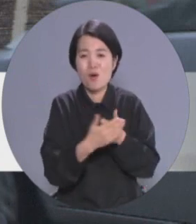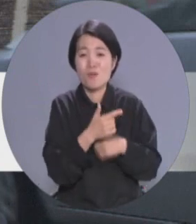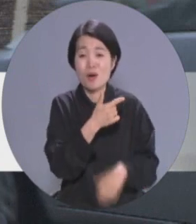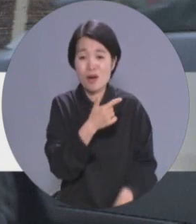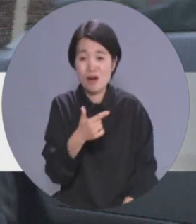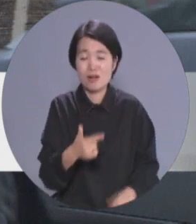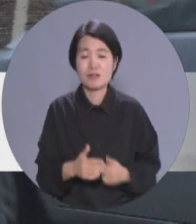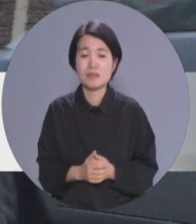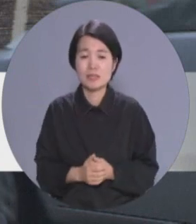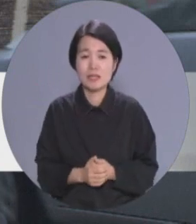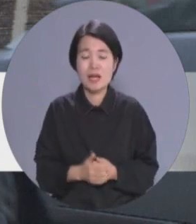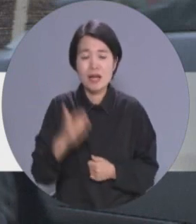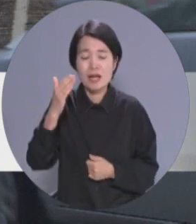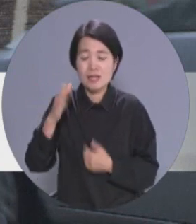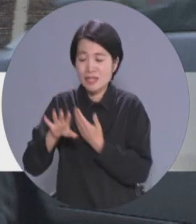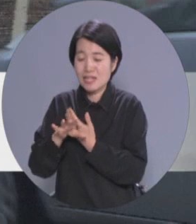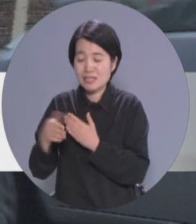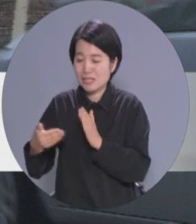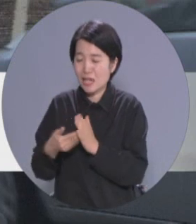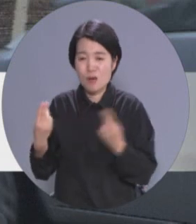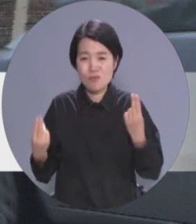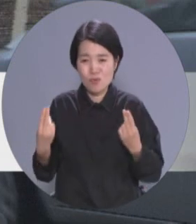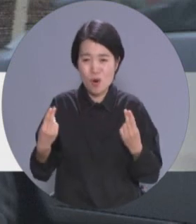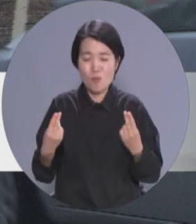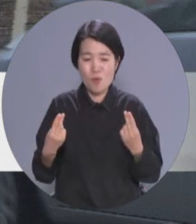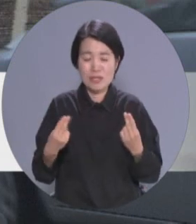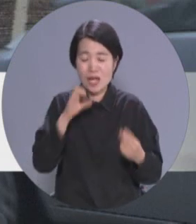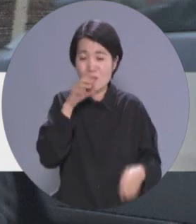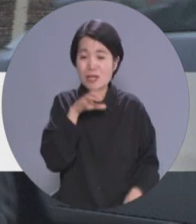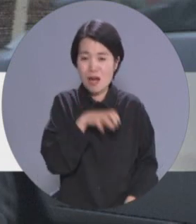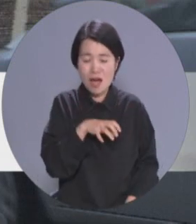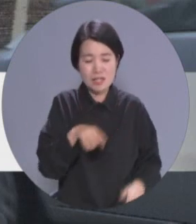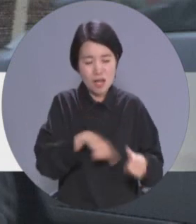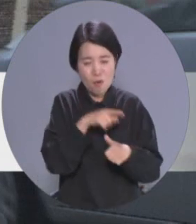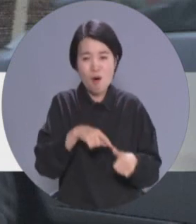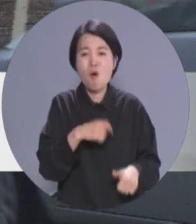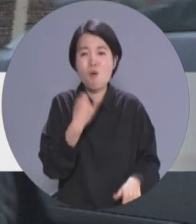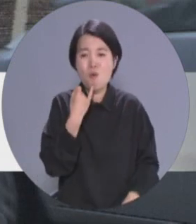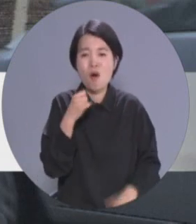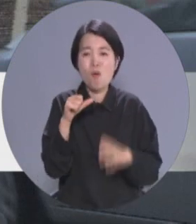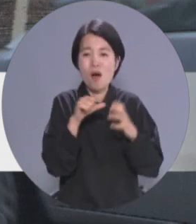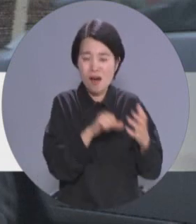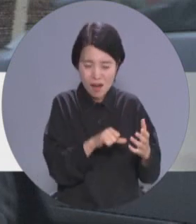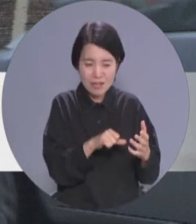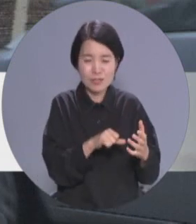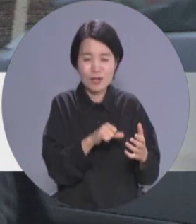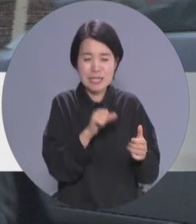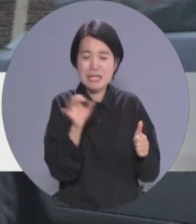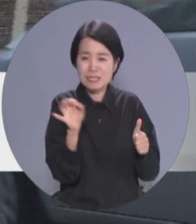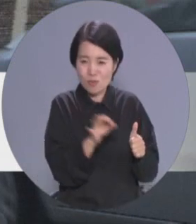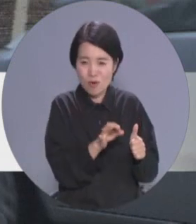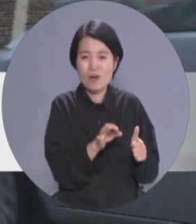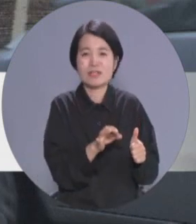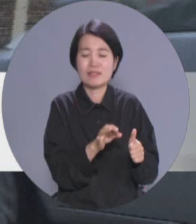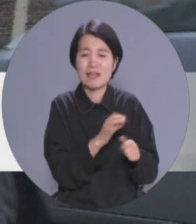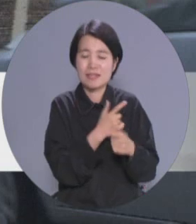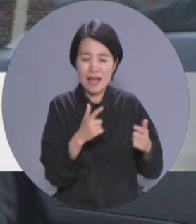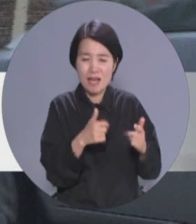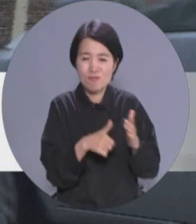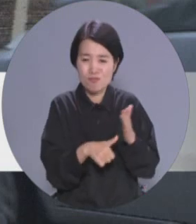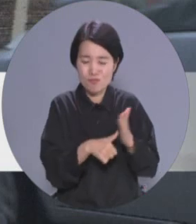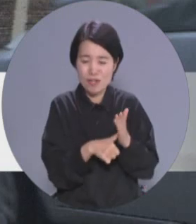있습니다 국내 다른 항만에 비해 상대적으로 유리한 광양항의 여건을 10분 활용하는이 같은 지원책을 다양한